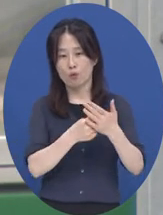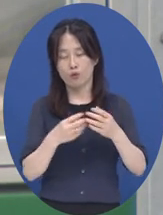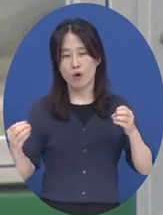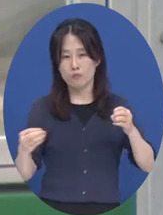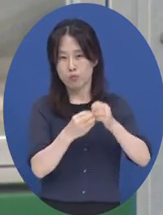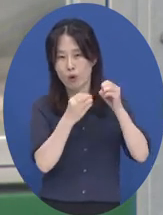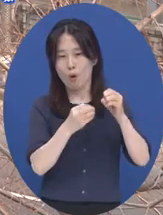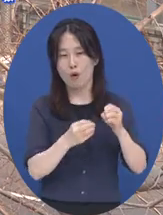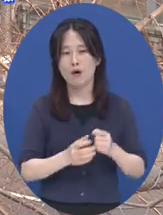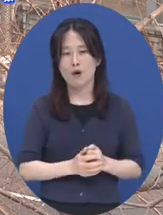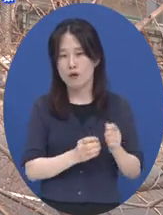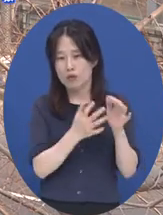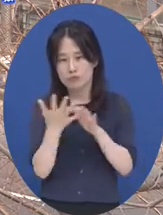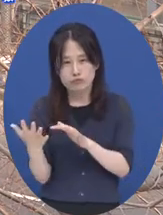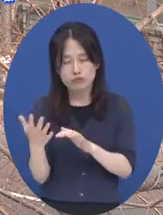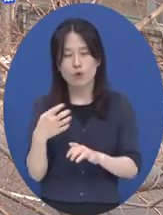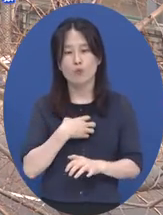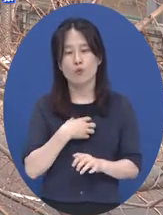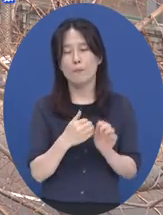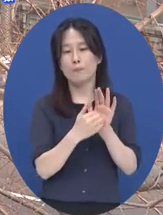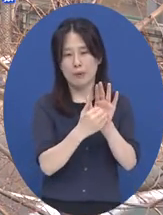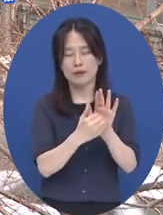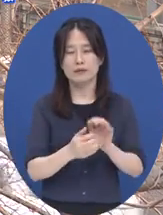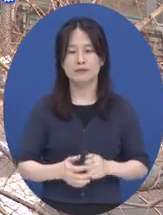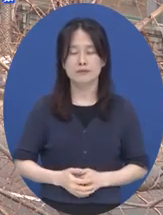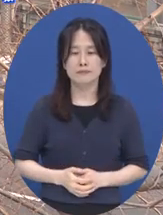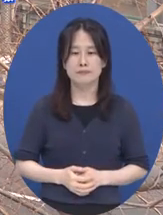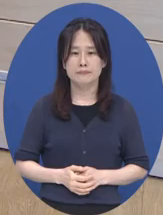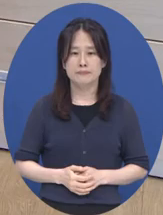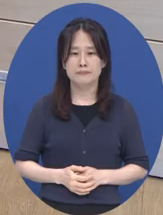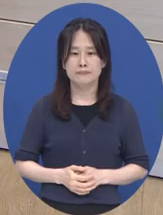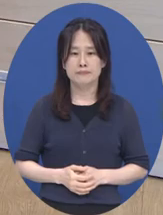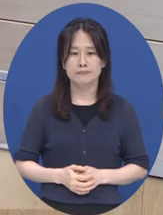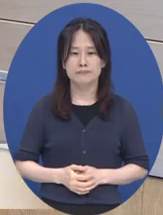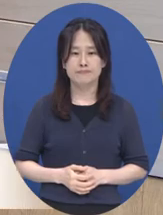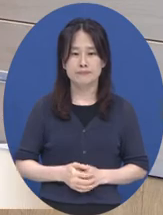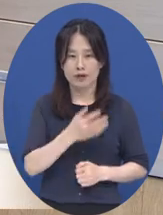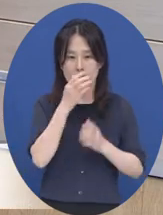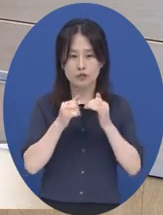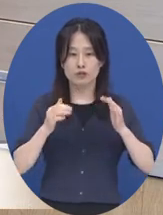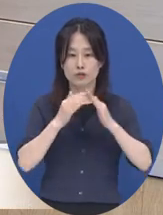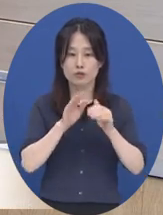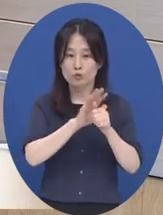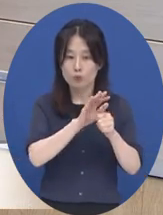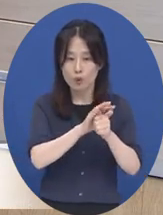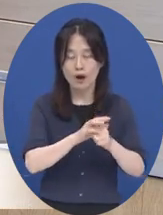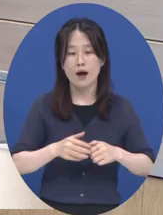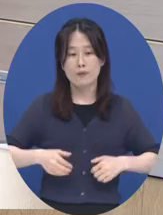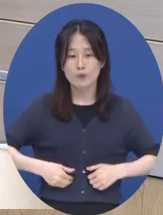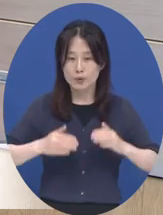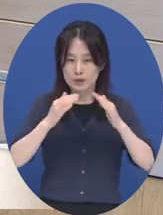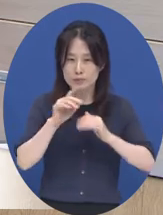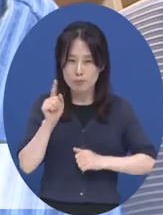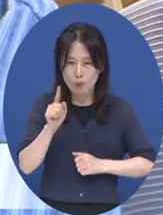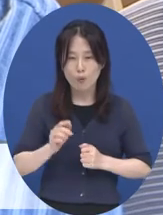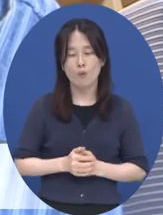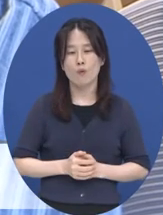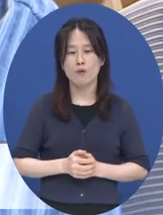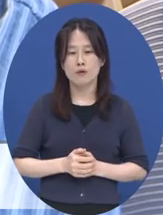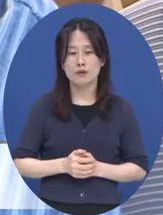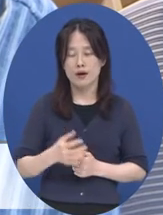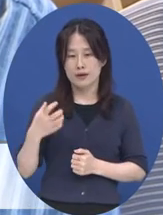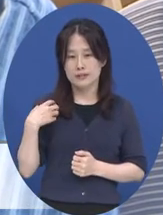투명 방음벽에 부딪혀 폐쇄하는 것을 막기 위한 대책을 담고 있습니다. 청년 주거 수요 조사와 지원 사업 시행 책무를